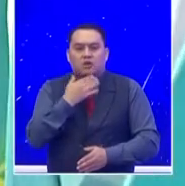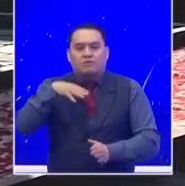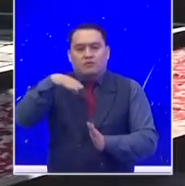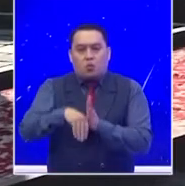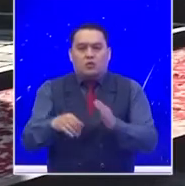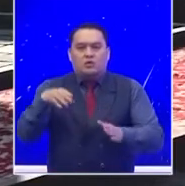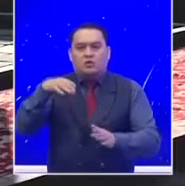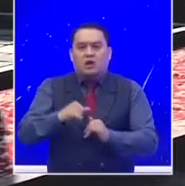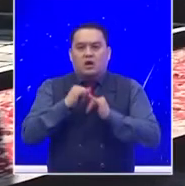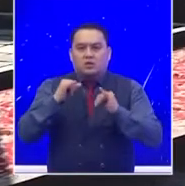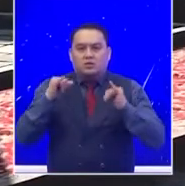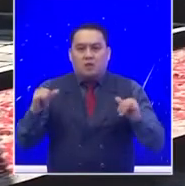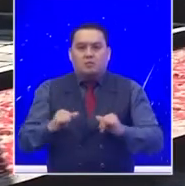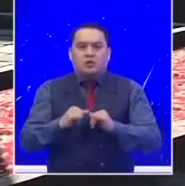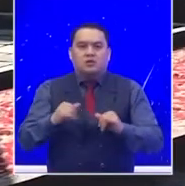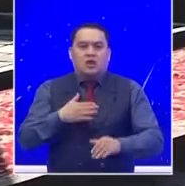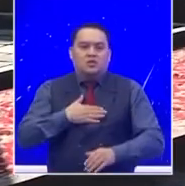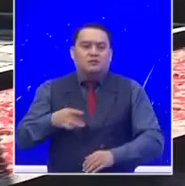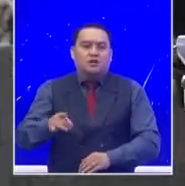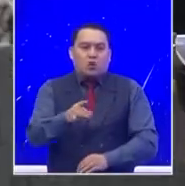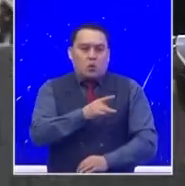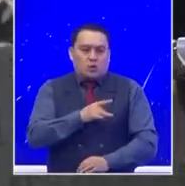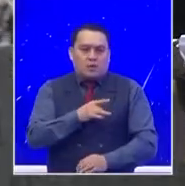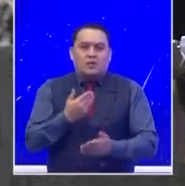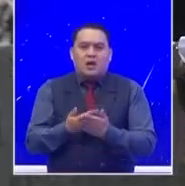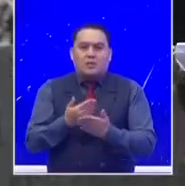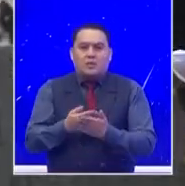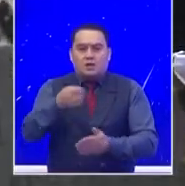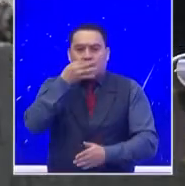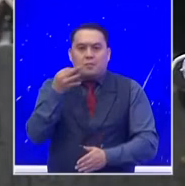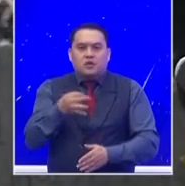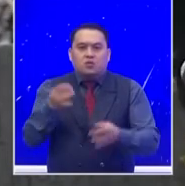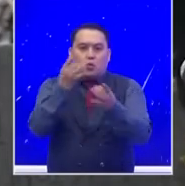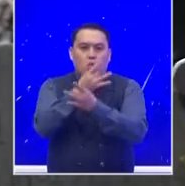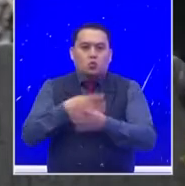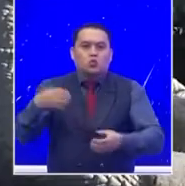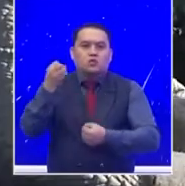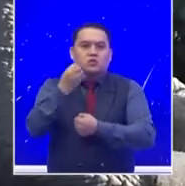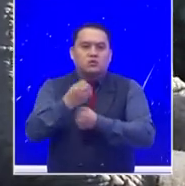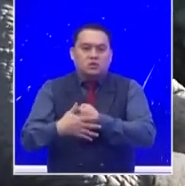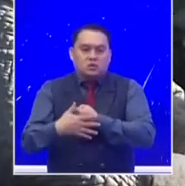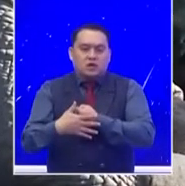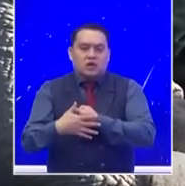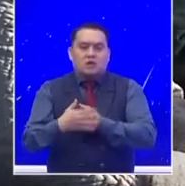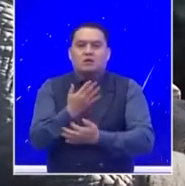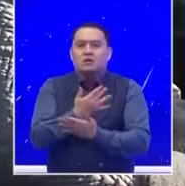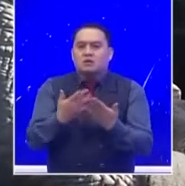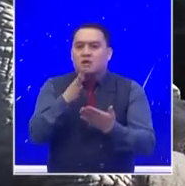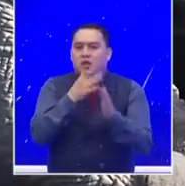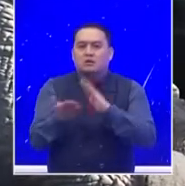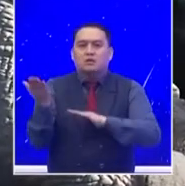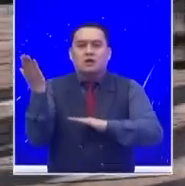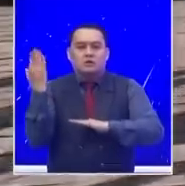свой вклад в развитие и процветание нашего региона. К примеру, немецкий этнокультурный центр «Видергебурт» несколько лет назад